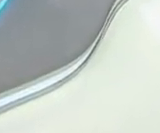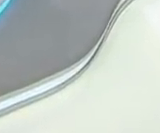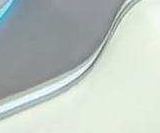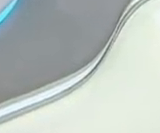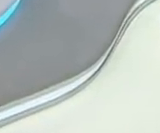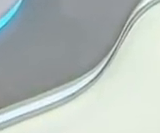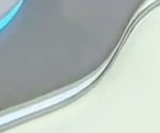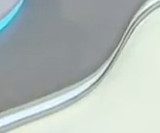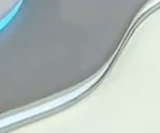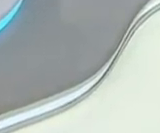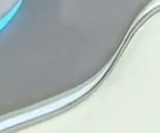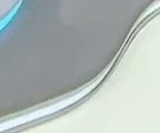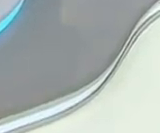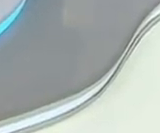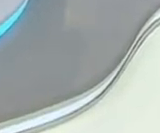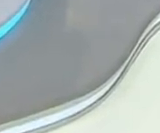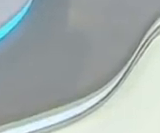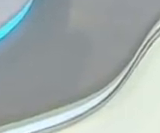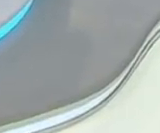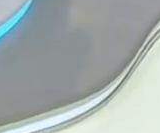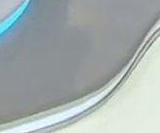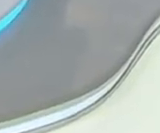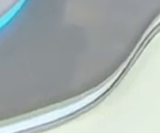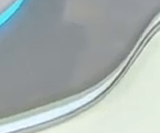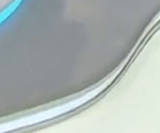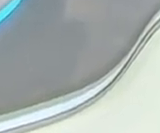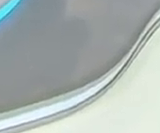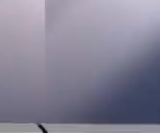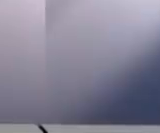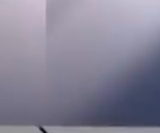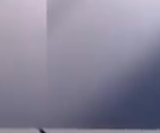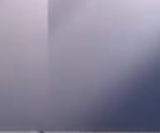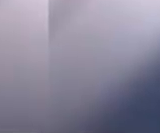Magandang gabi po, Luzon, Visayas at Mindanao.